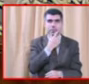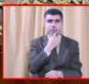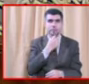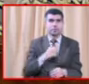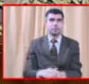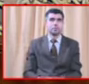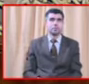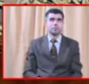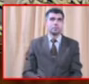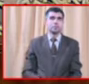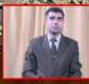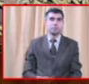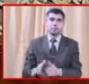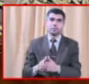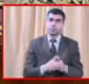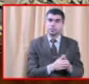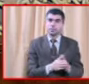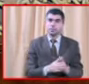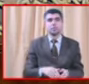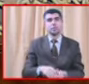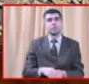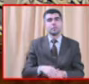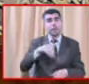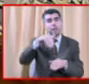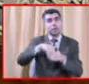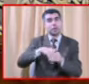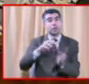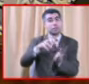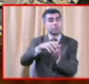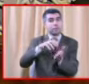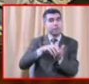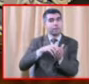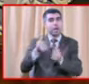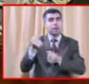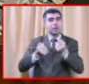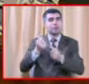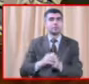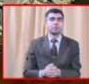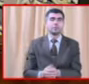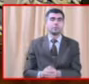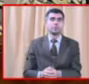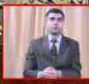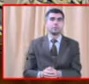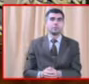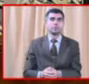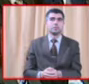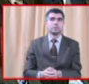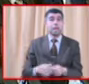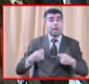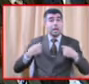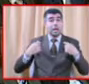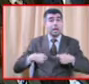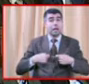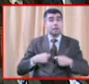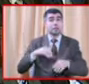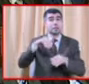معقول. الكلمة الفريق الأصالة والمعاصرة. تفضل السيد الرئيس. أحد السادة النواب. تفضل السيدة النائبة. السيد الرئيس،